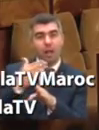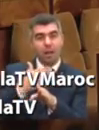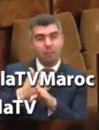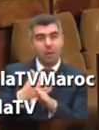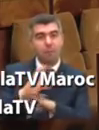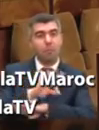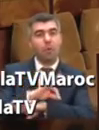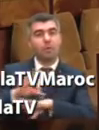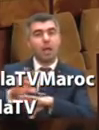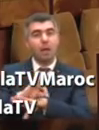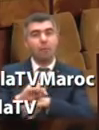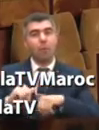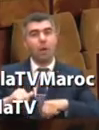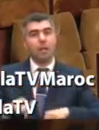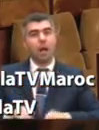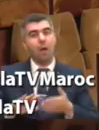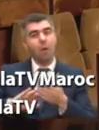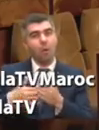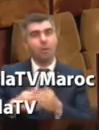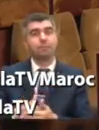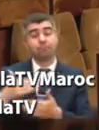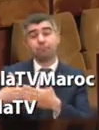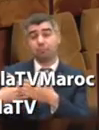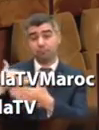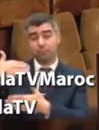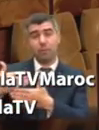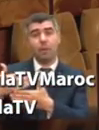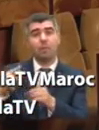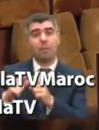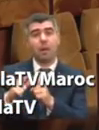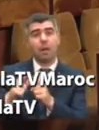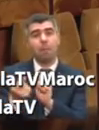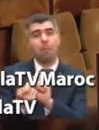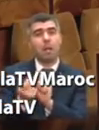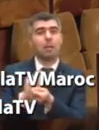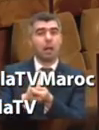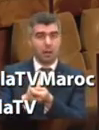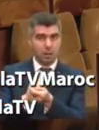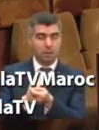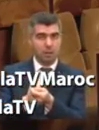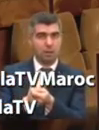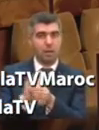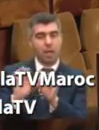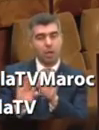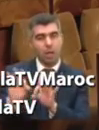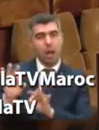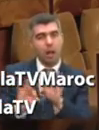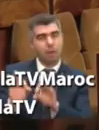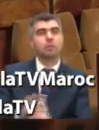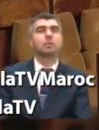الأساسي الموظف في الوزارة. من بعد جيتوا بإجراء ديال تعديلات في إطار ما سموتموه أنيا